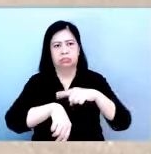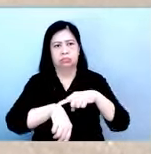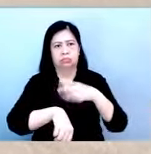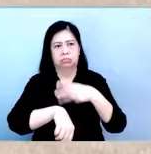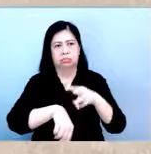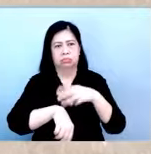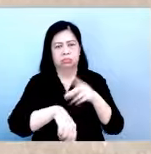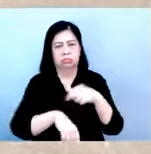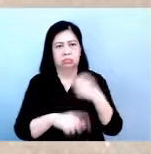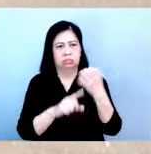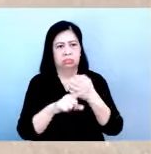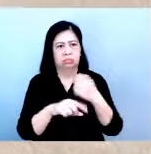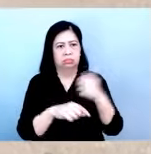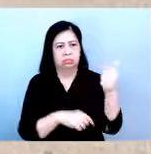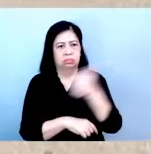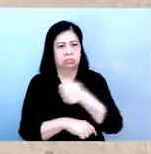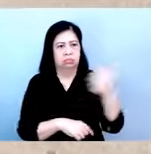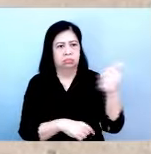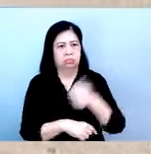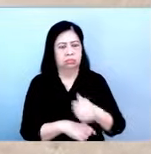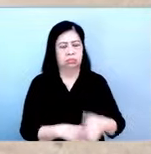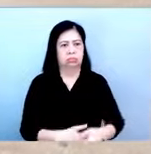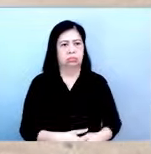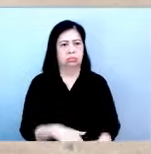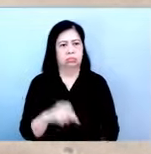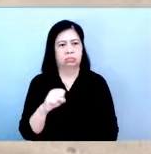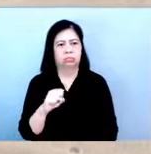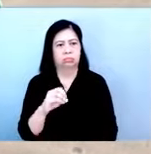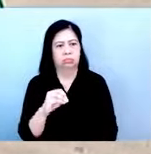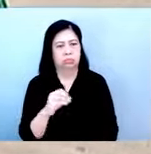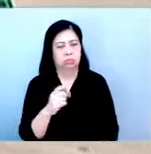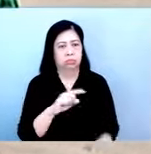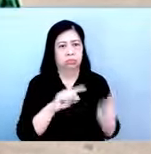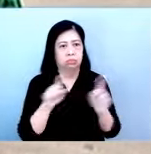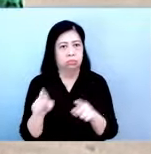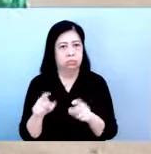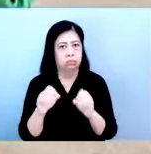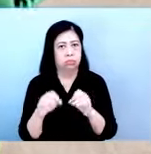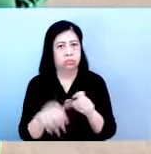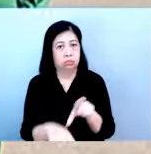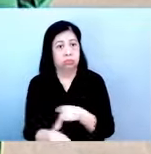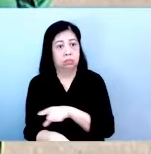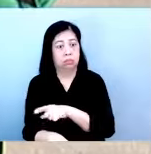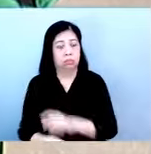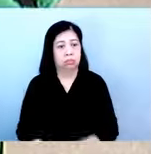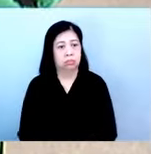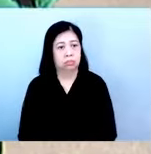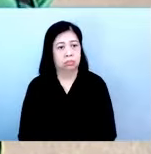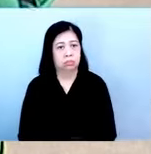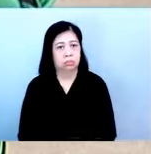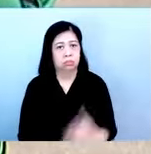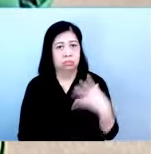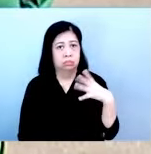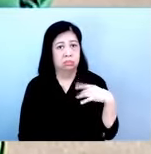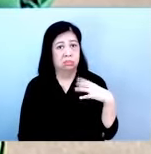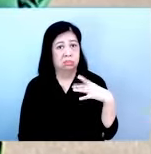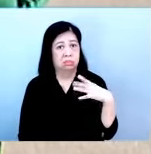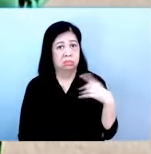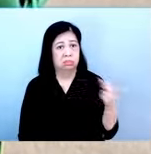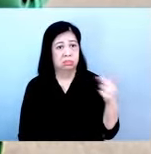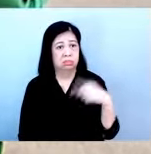kami. Yun. Kaya kung matatagalan sila, maghihintay kami hanggang dumating sila